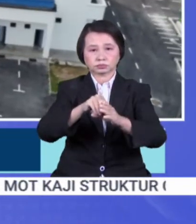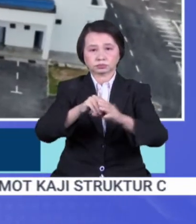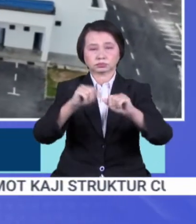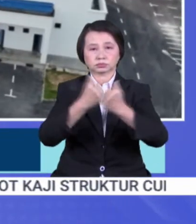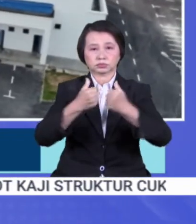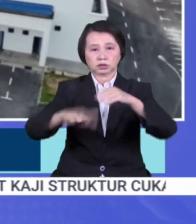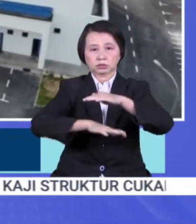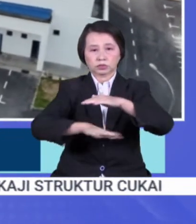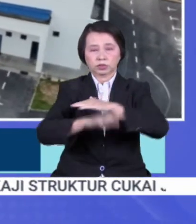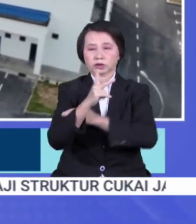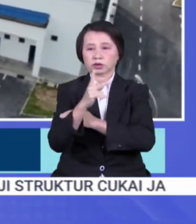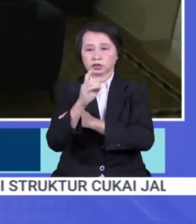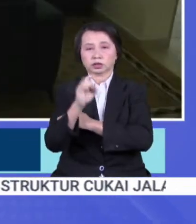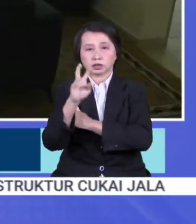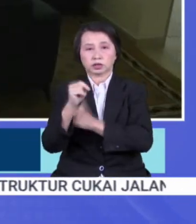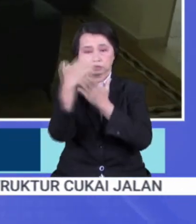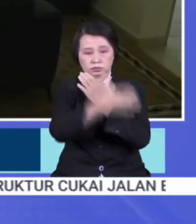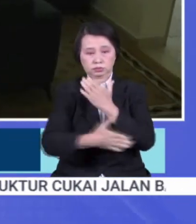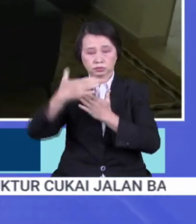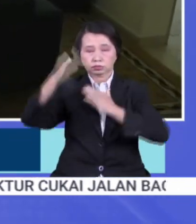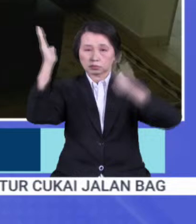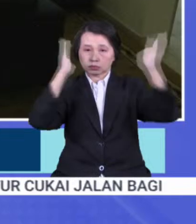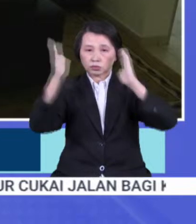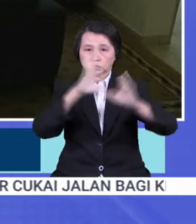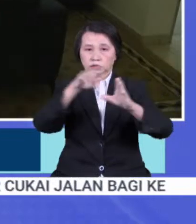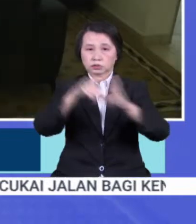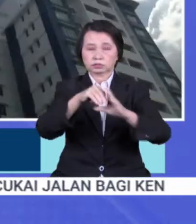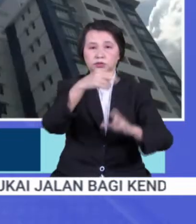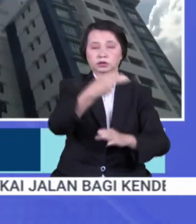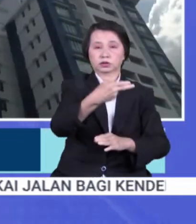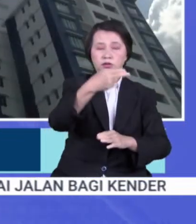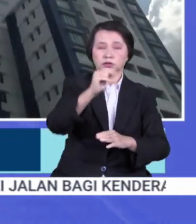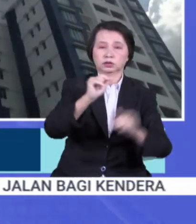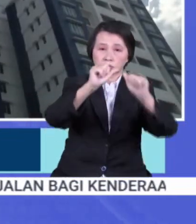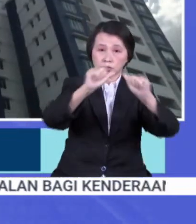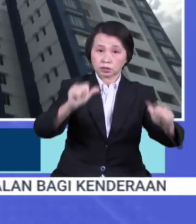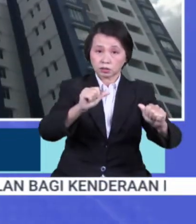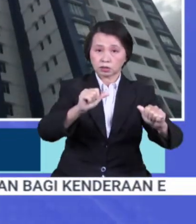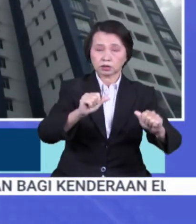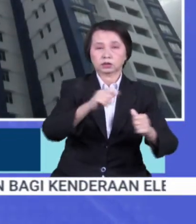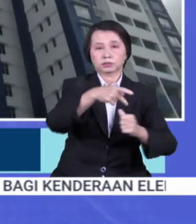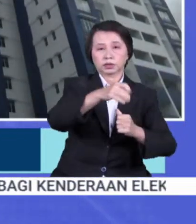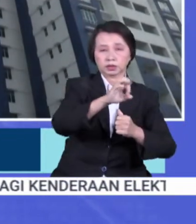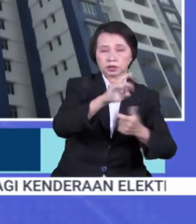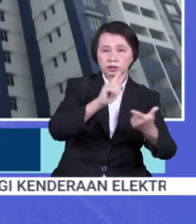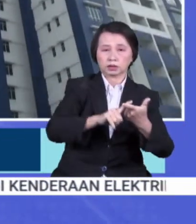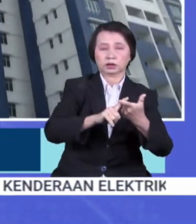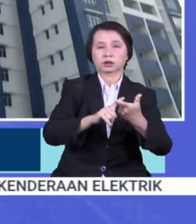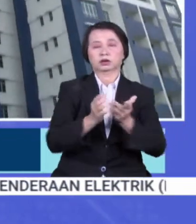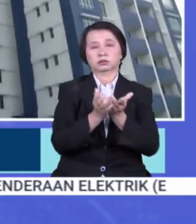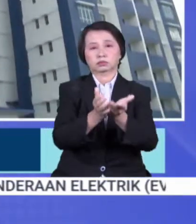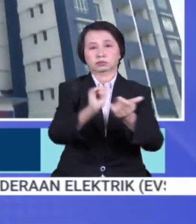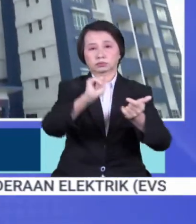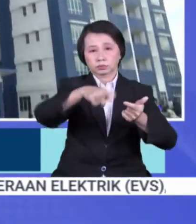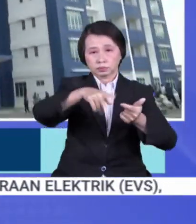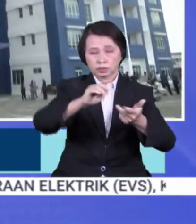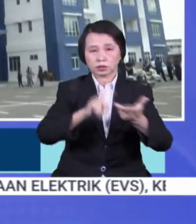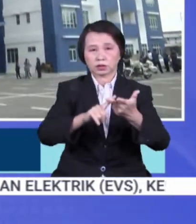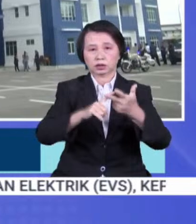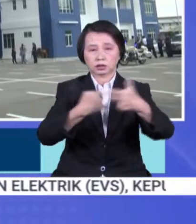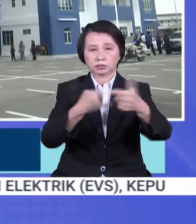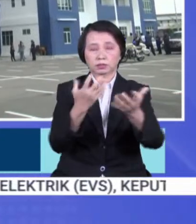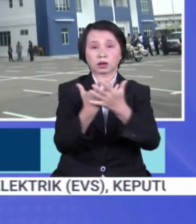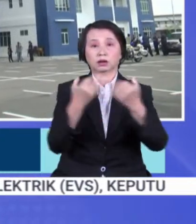bawah KDN seluruh negara. Ia termasuklah kuartus PDRM, Agensi Penguatkuasaan Maritim Malaysia, Jabatan Penjara